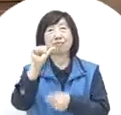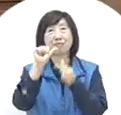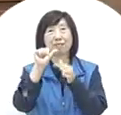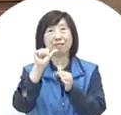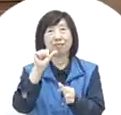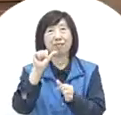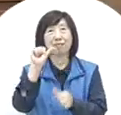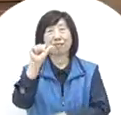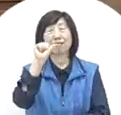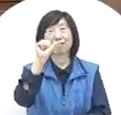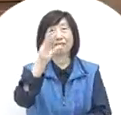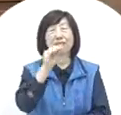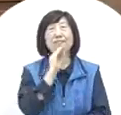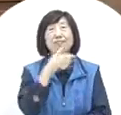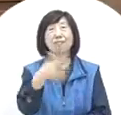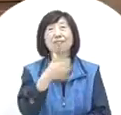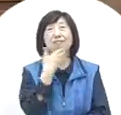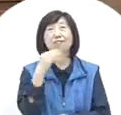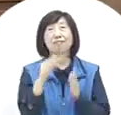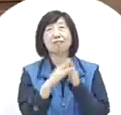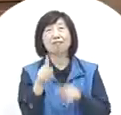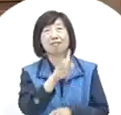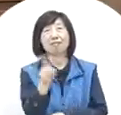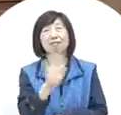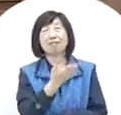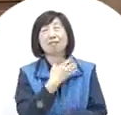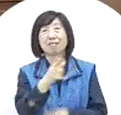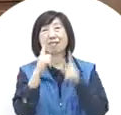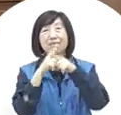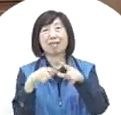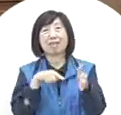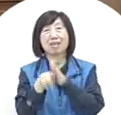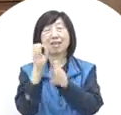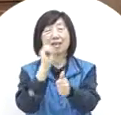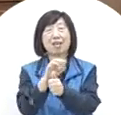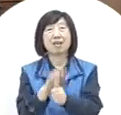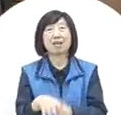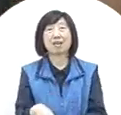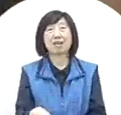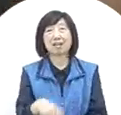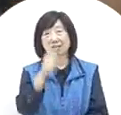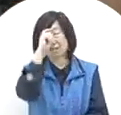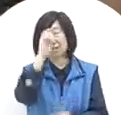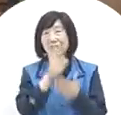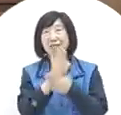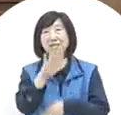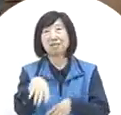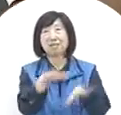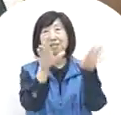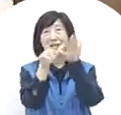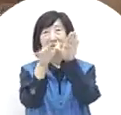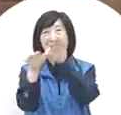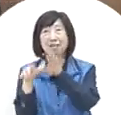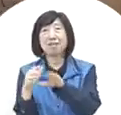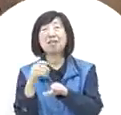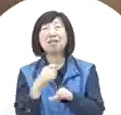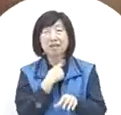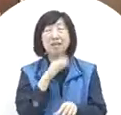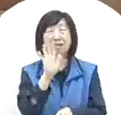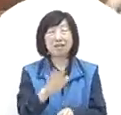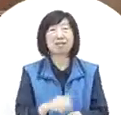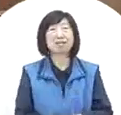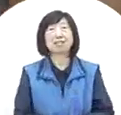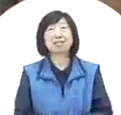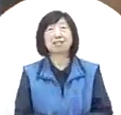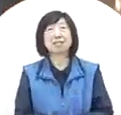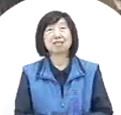新北市是减少。 水利局局长他不让你回答哦，我直接告诉你结论，我们希望未来蝴蝶公园有真的蝴蝶，好不好？